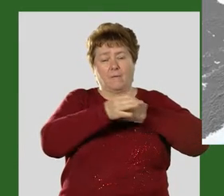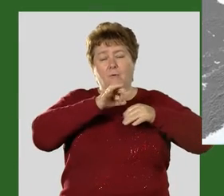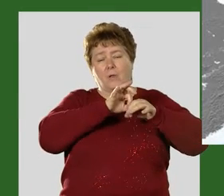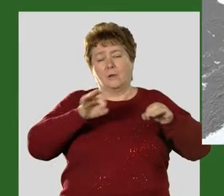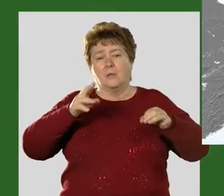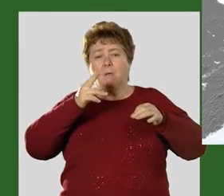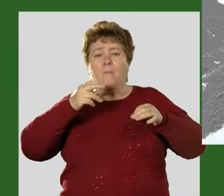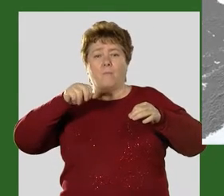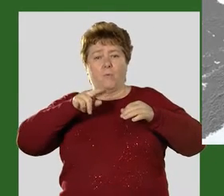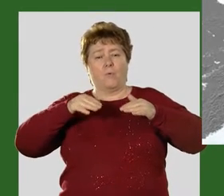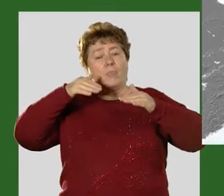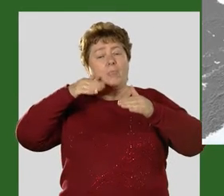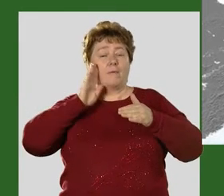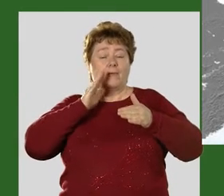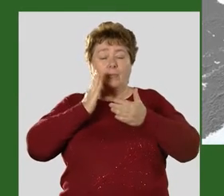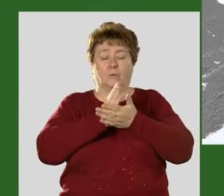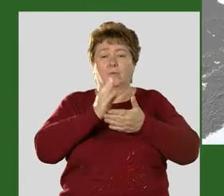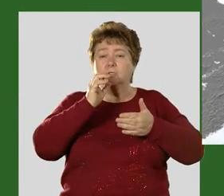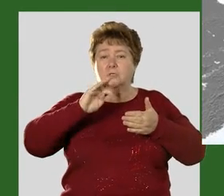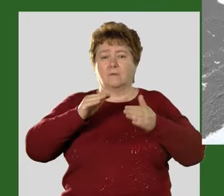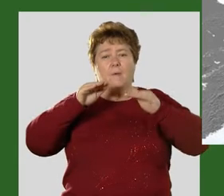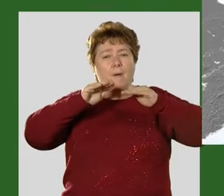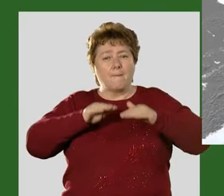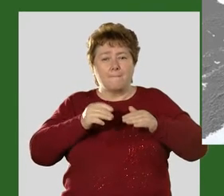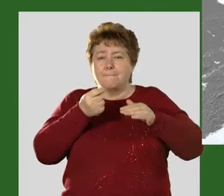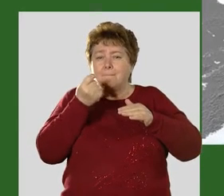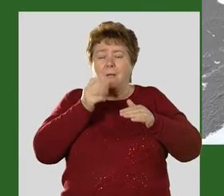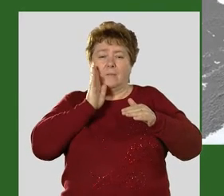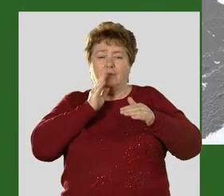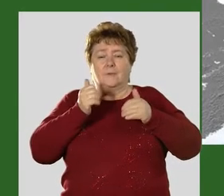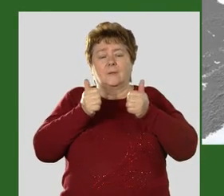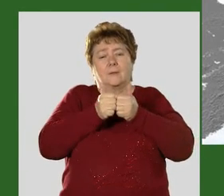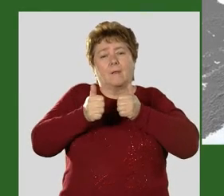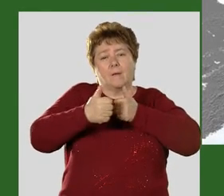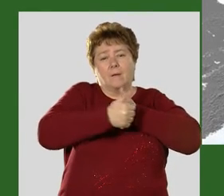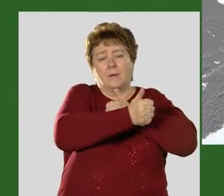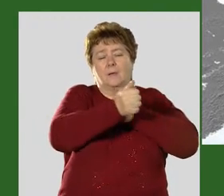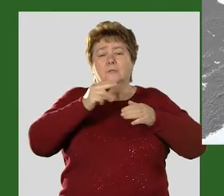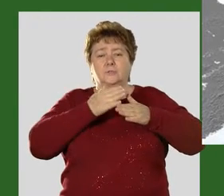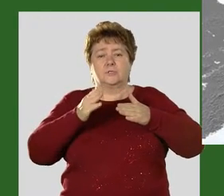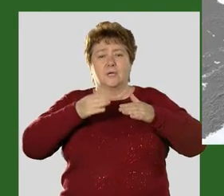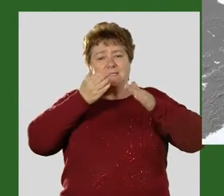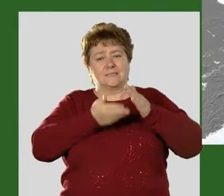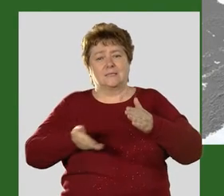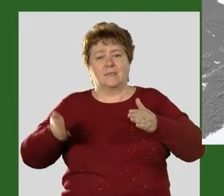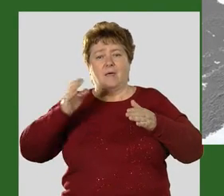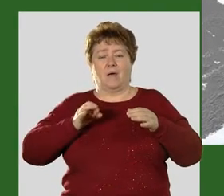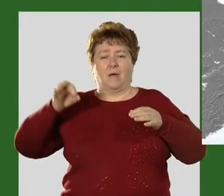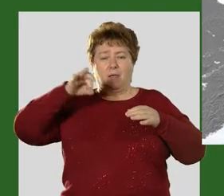под водой. Шельф – это неглубокая, прилегающая к берегу суши часть дна